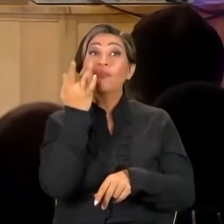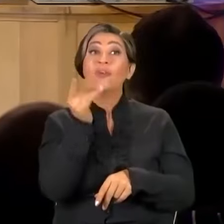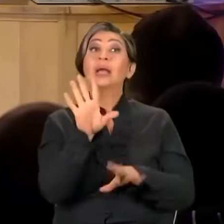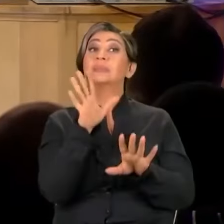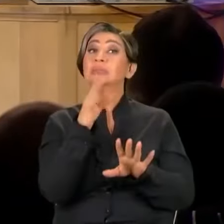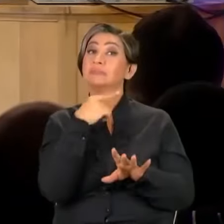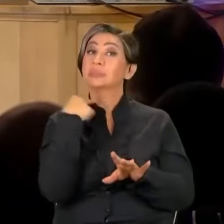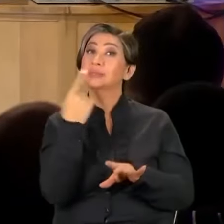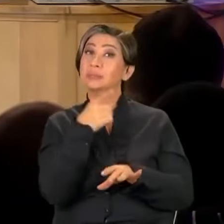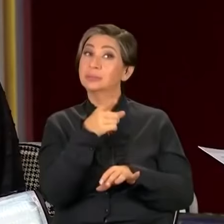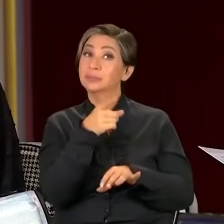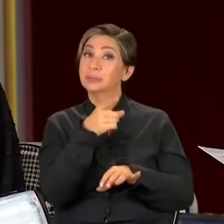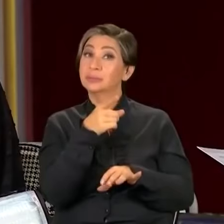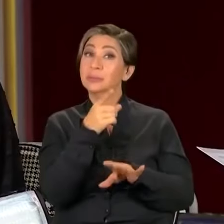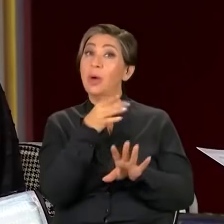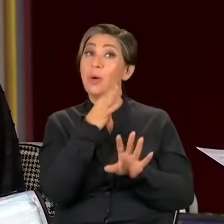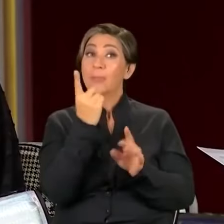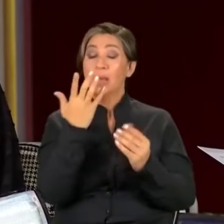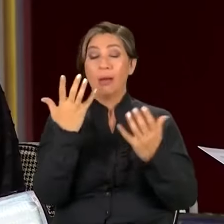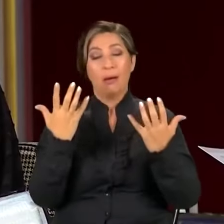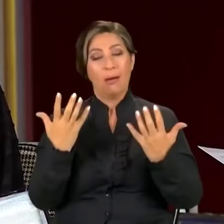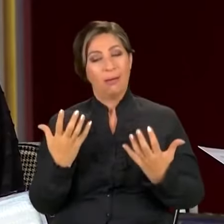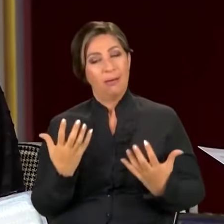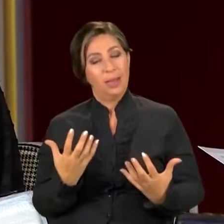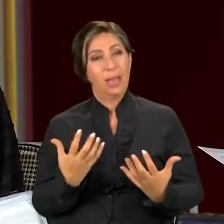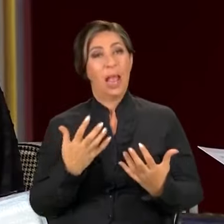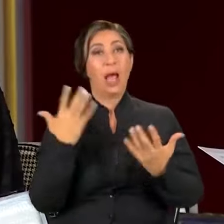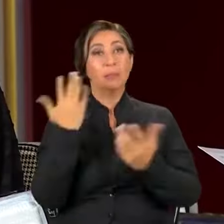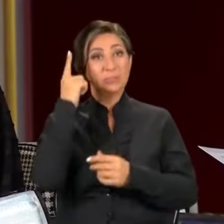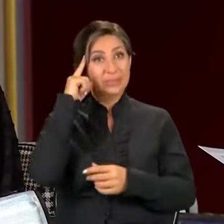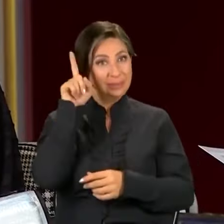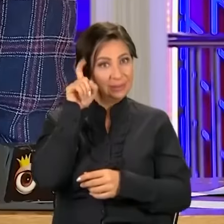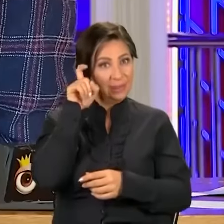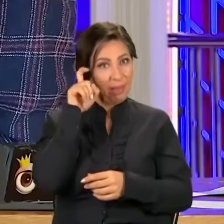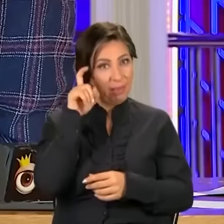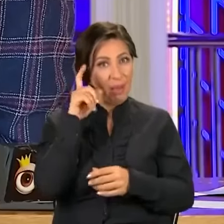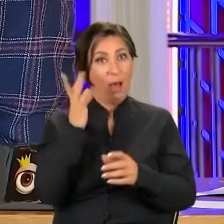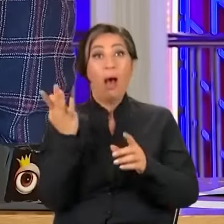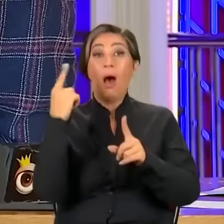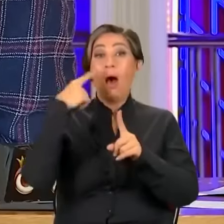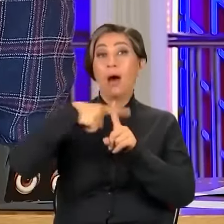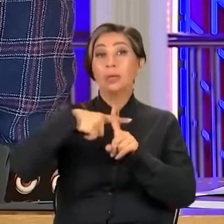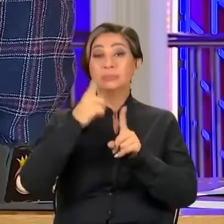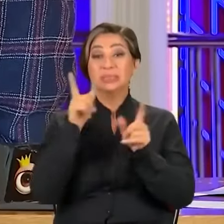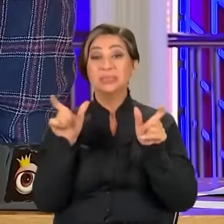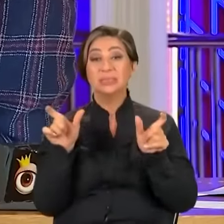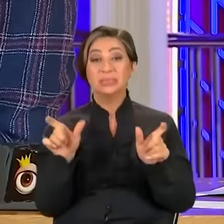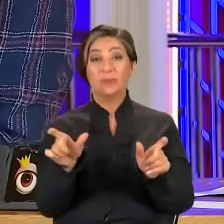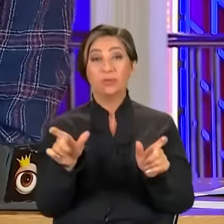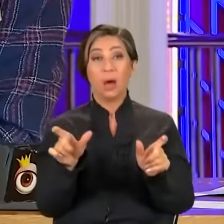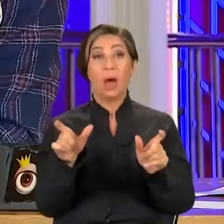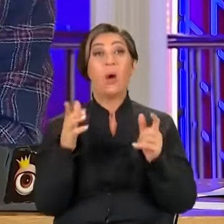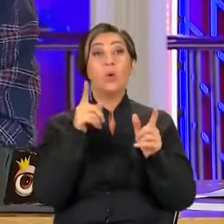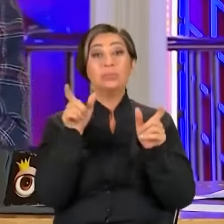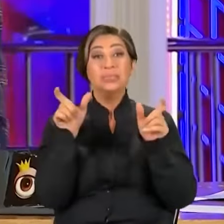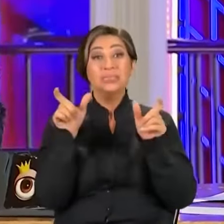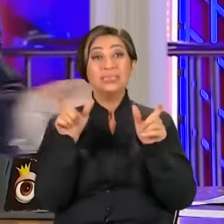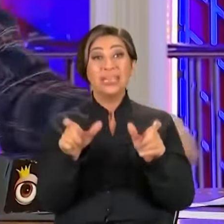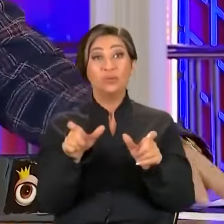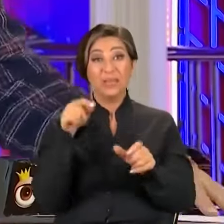etmemenin imkanı yok. Ya yani bir olgunluk, aynı zamanda bir zeka, aynı zamanda bir savunma. Ki o